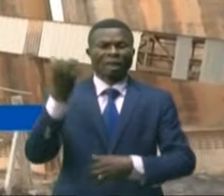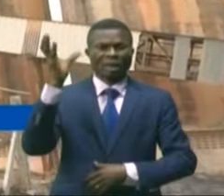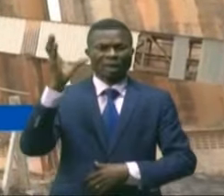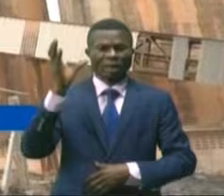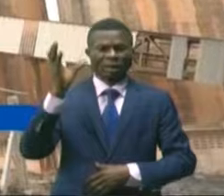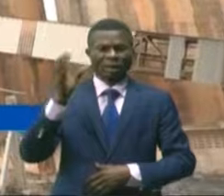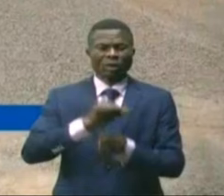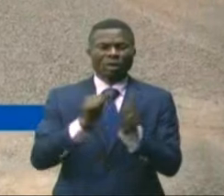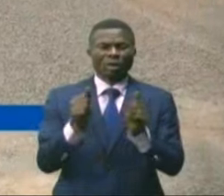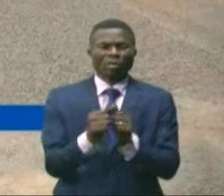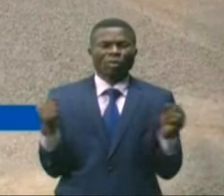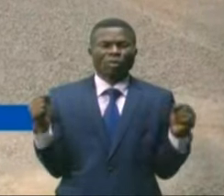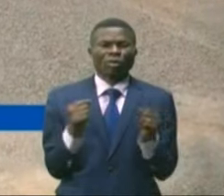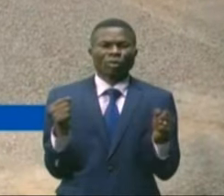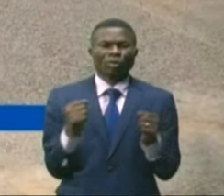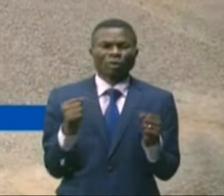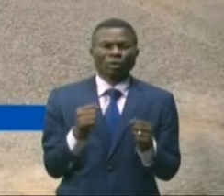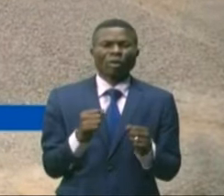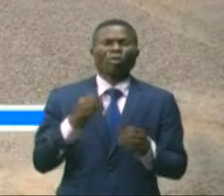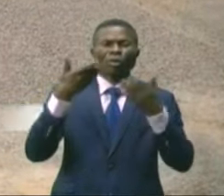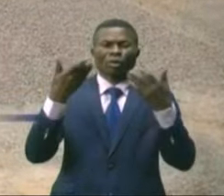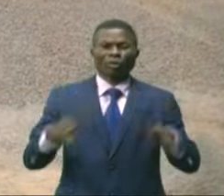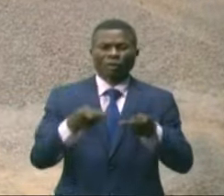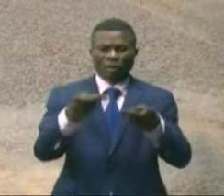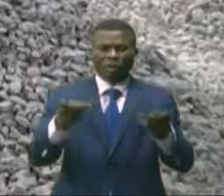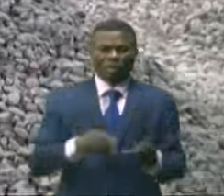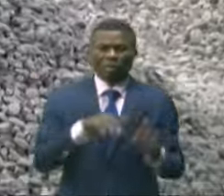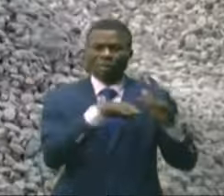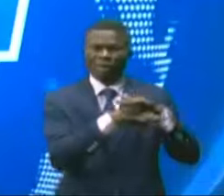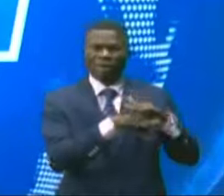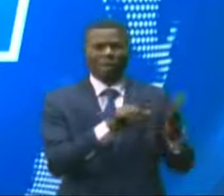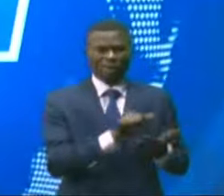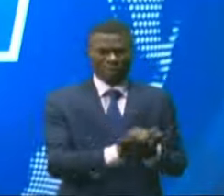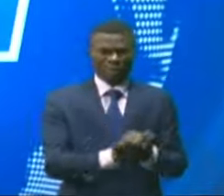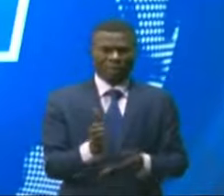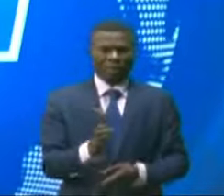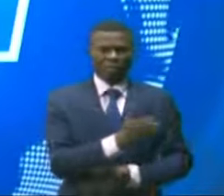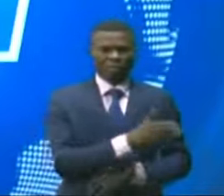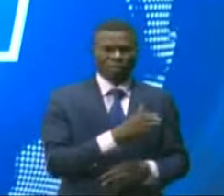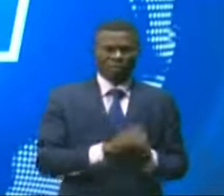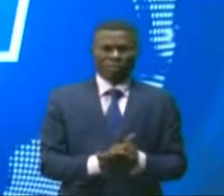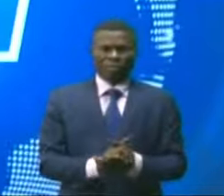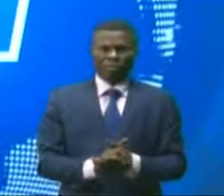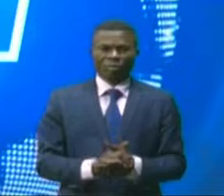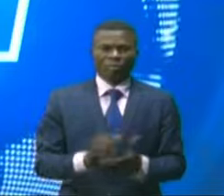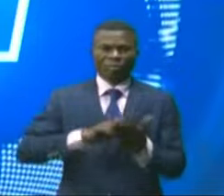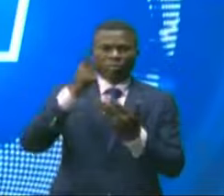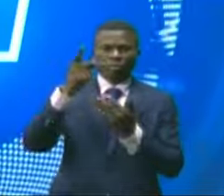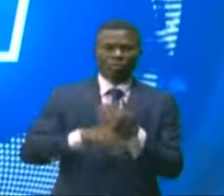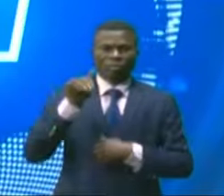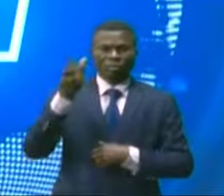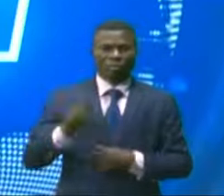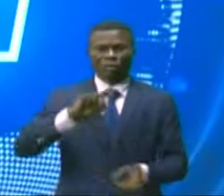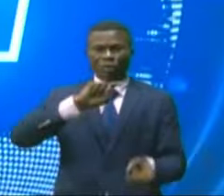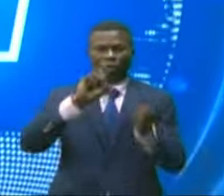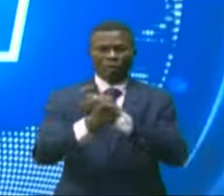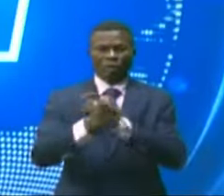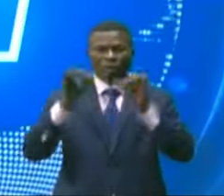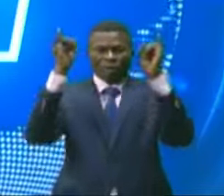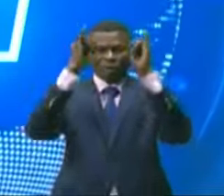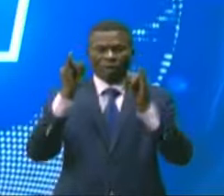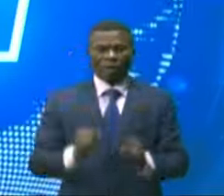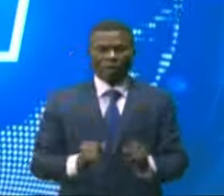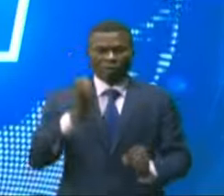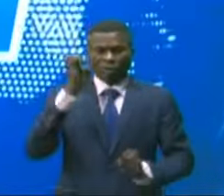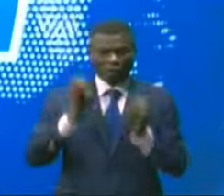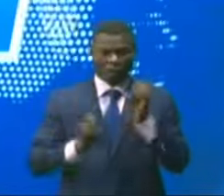four de refroidissement pour chuter au lieu de stockage. Le plan directeur de la transformation numérique a été